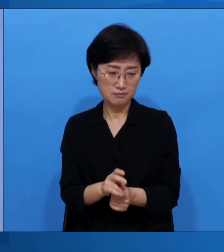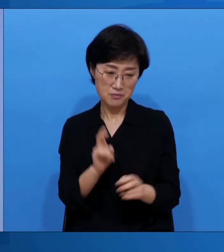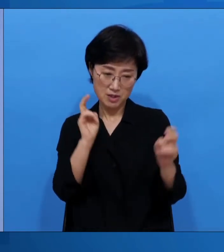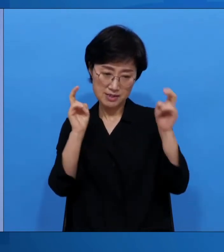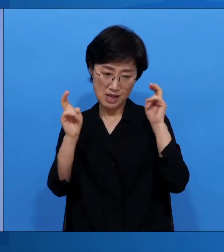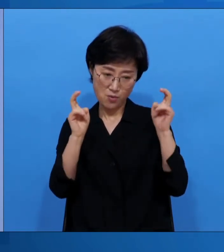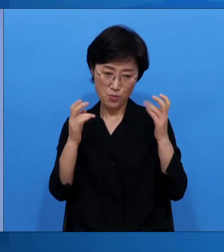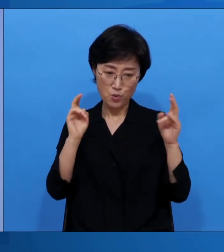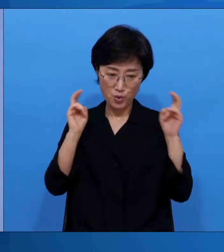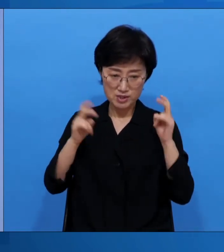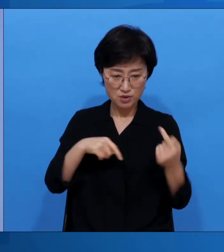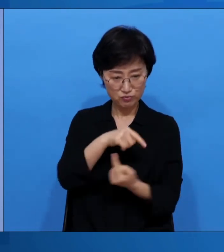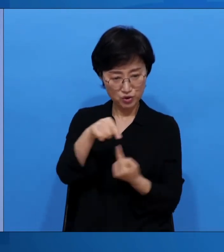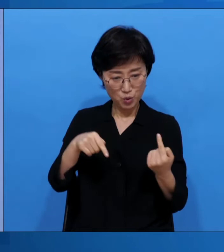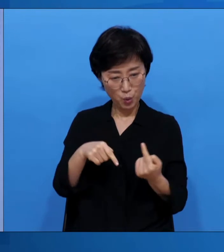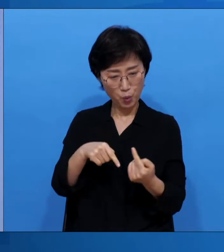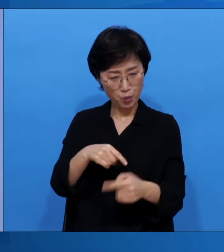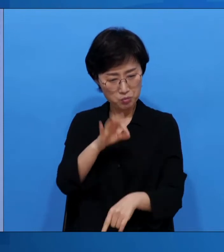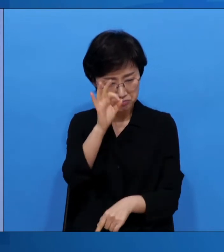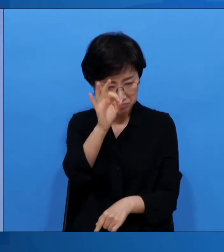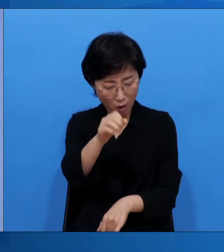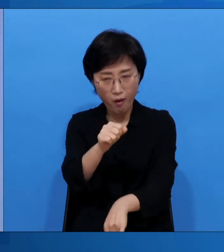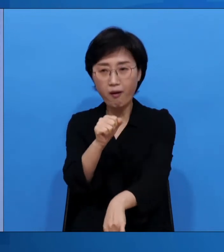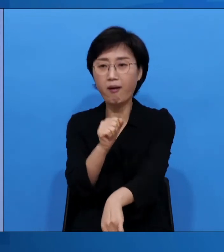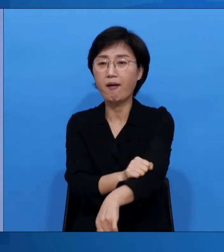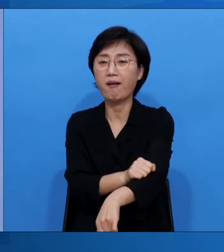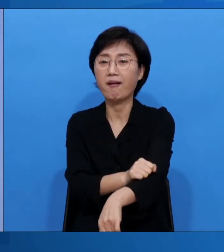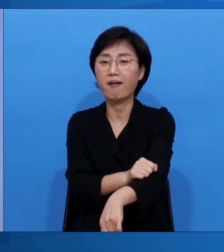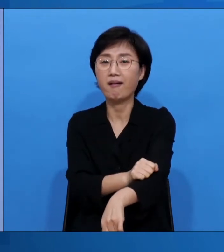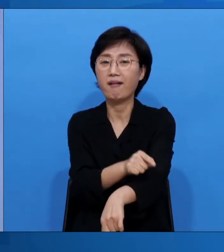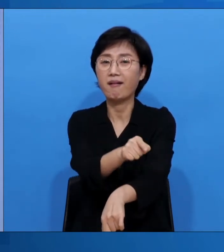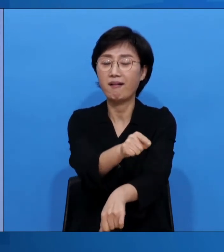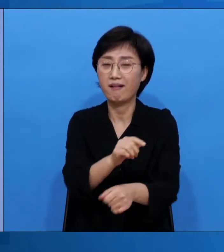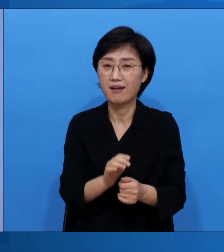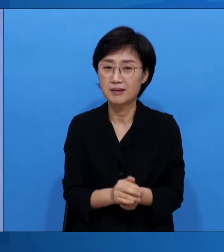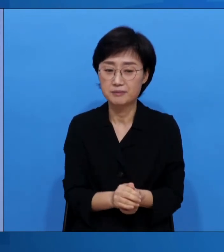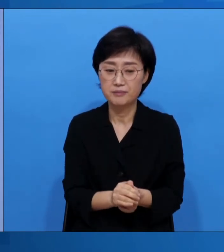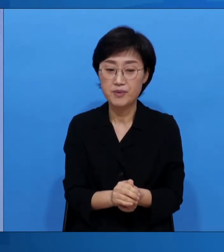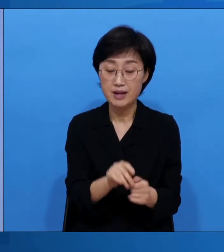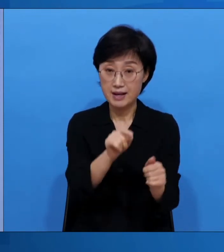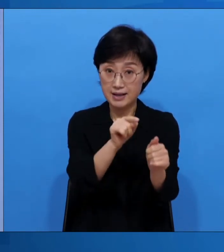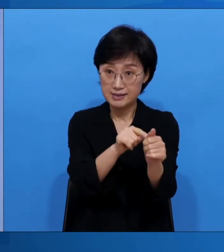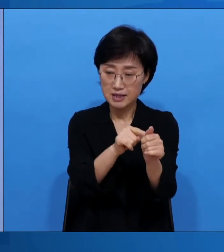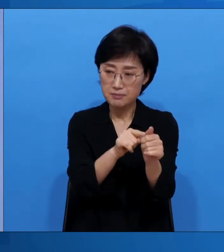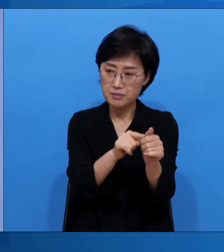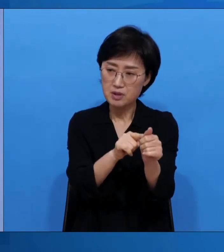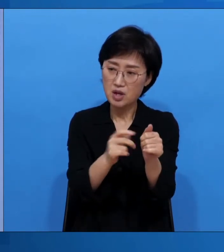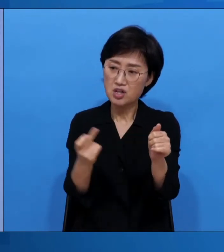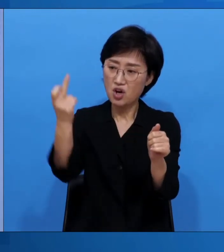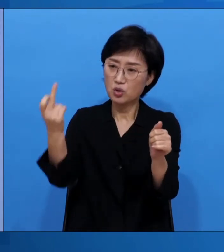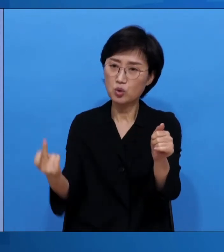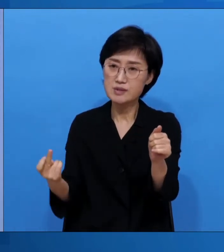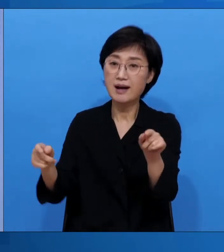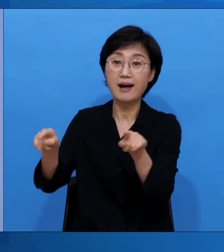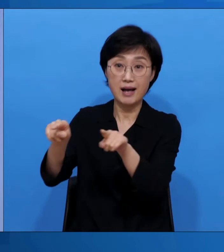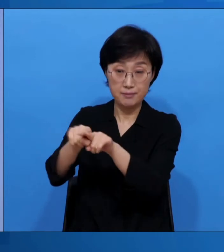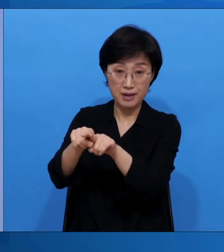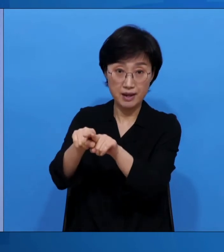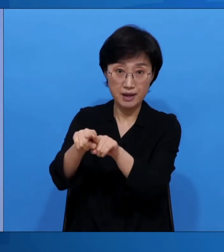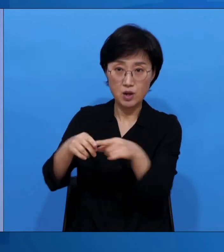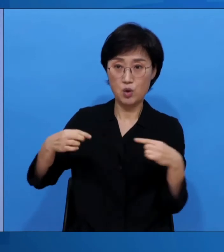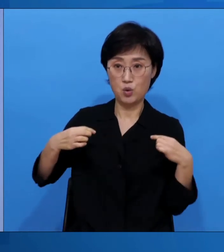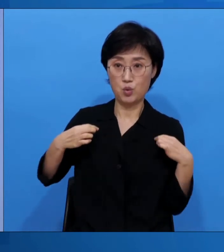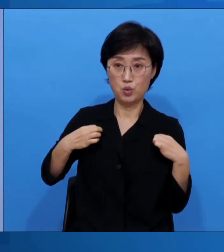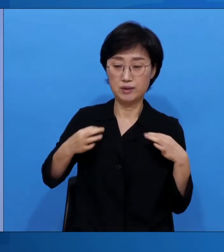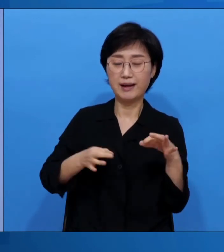church, I met with a deacon. He's very good at his business as well. 소문난 자기 형제들이 하는데 소문난 옷가게만 부산에서